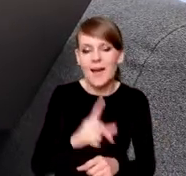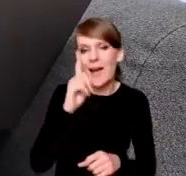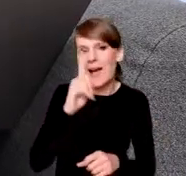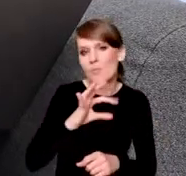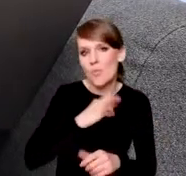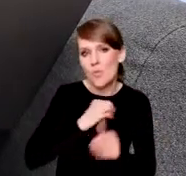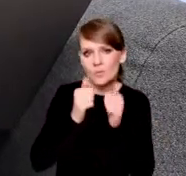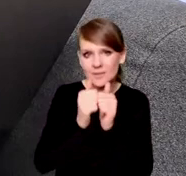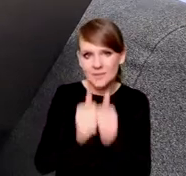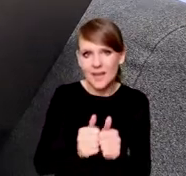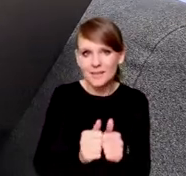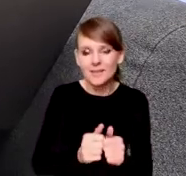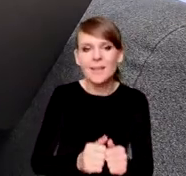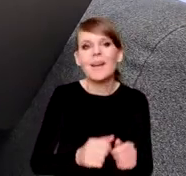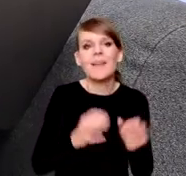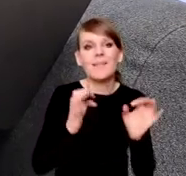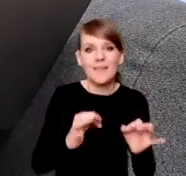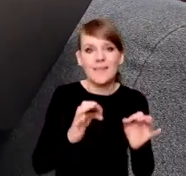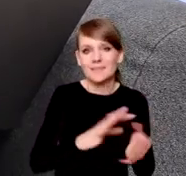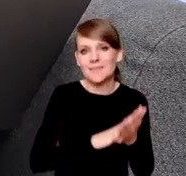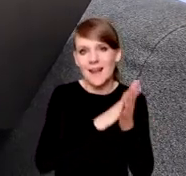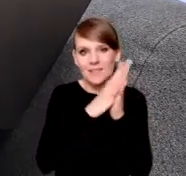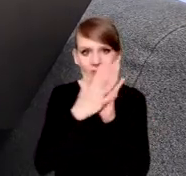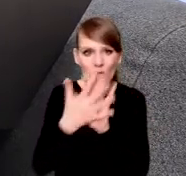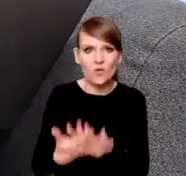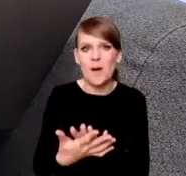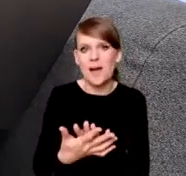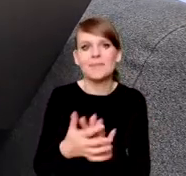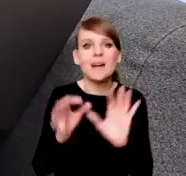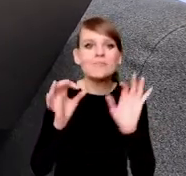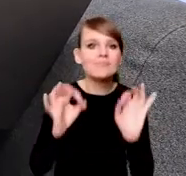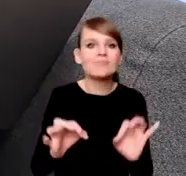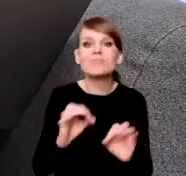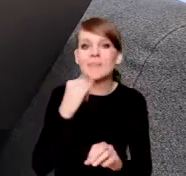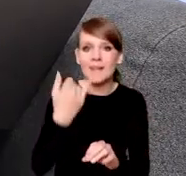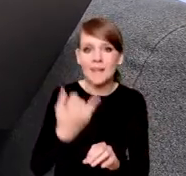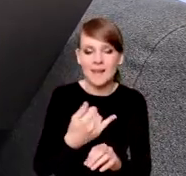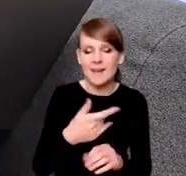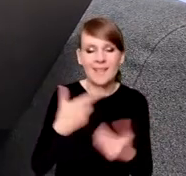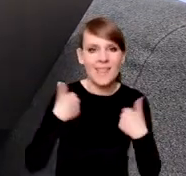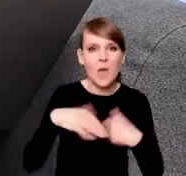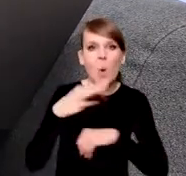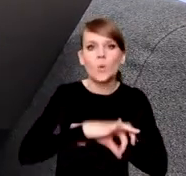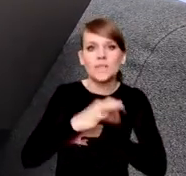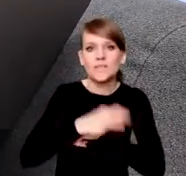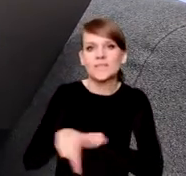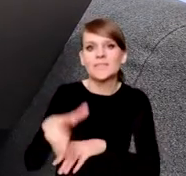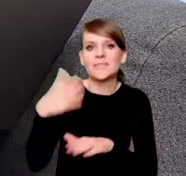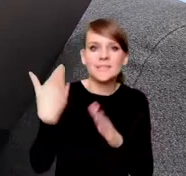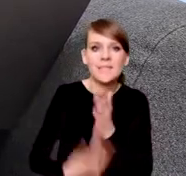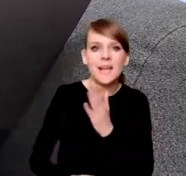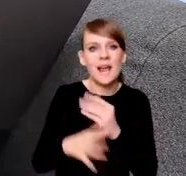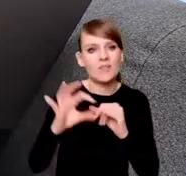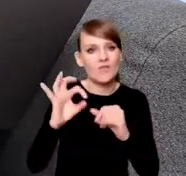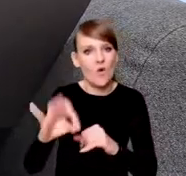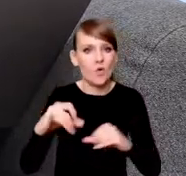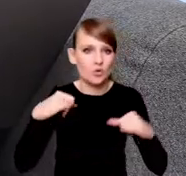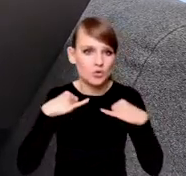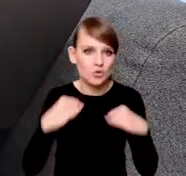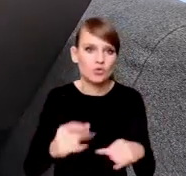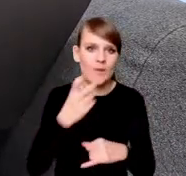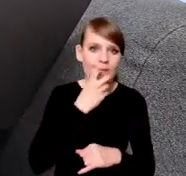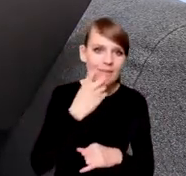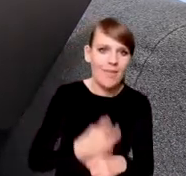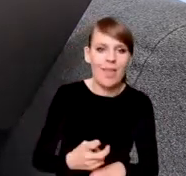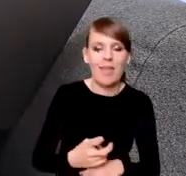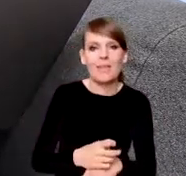zdaniem ta transformacja, która powinna zaistnieć, żeby uniwersytet nie stracił swojej siły, energii, kreacji i